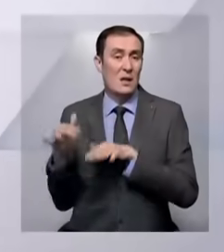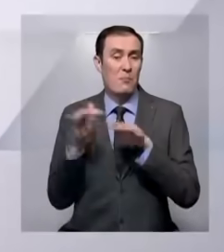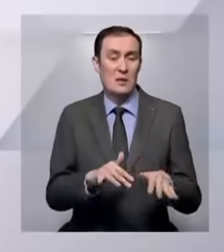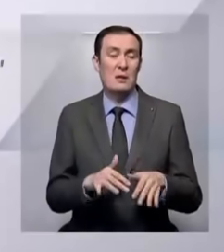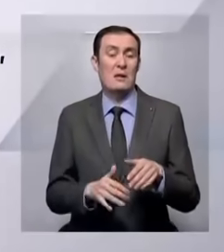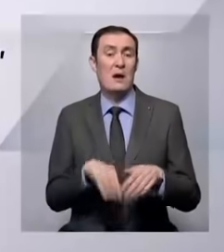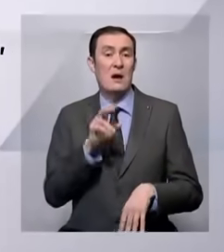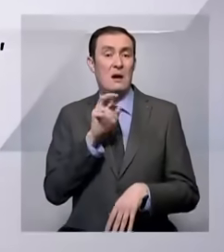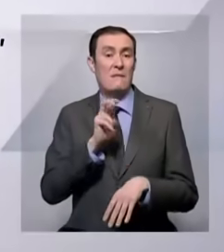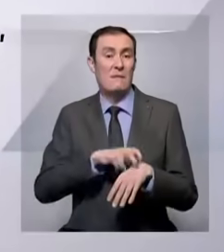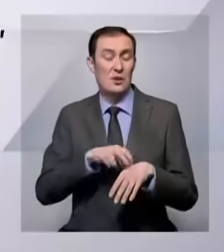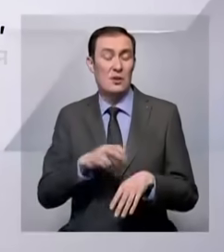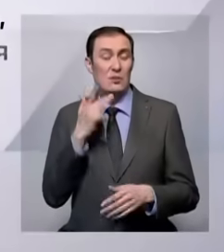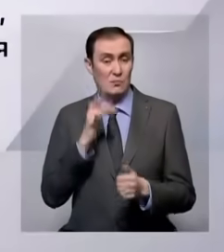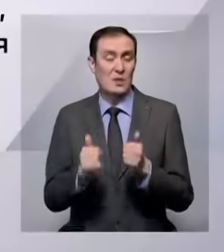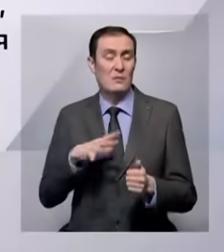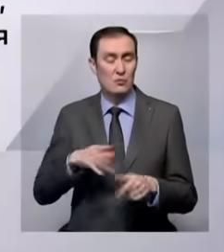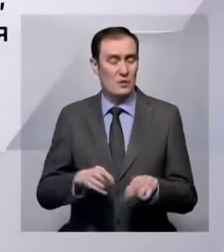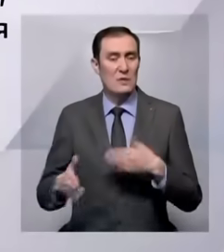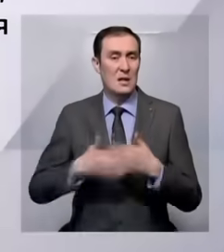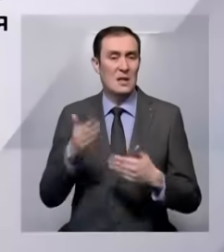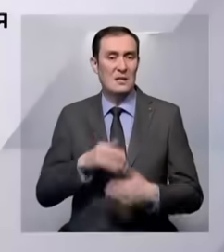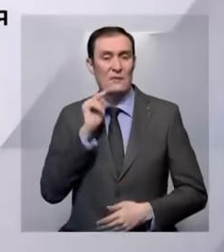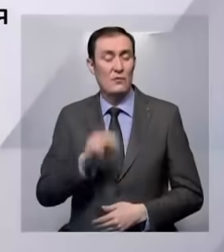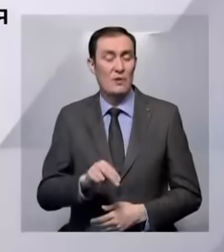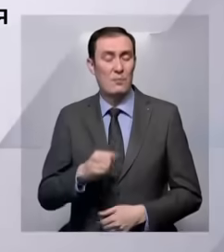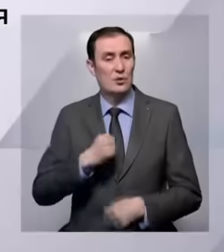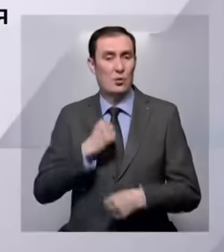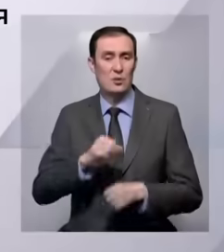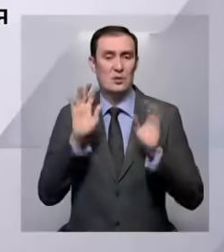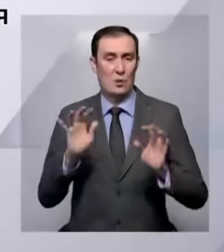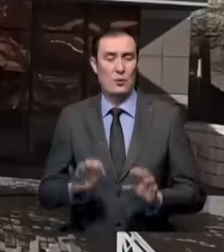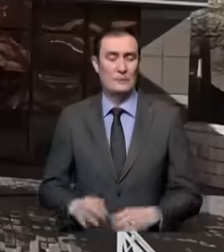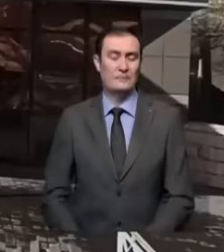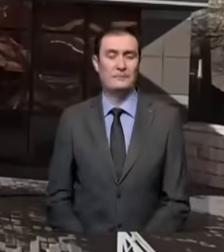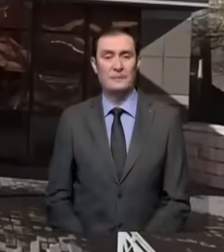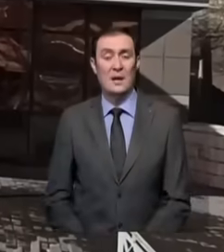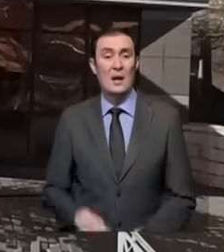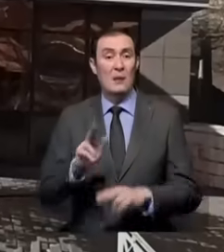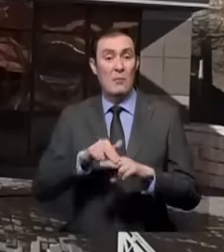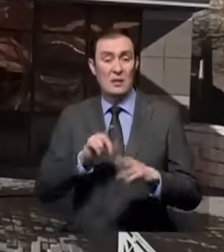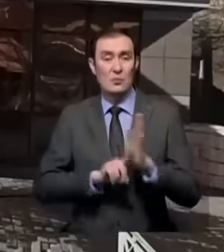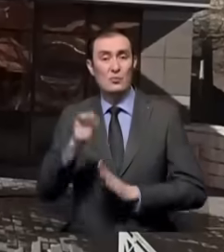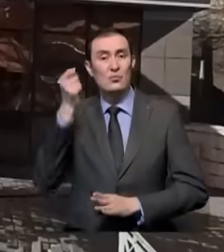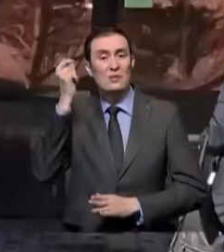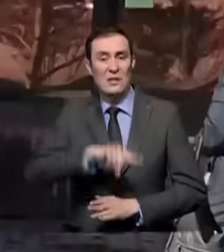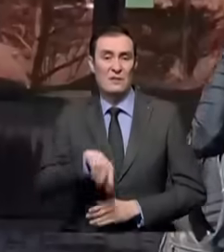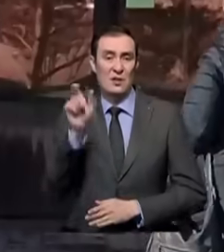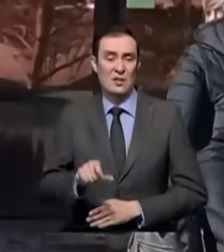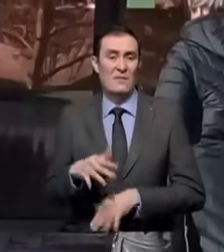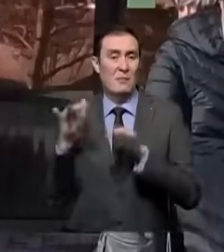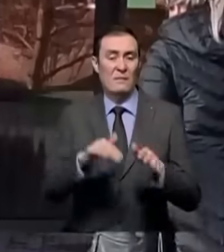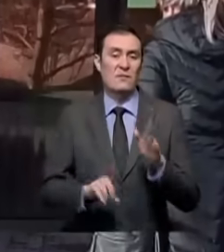работников скорой помощи не редкость, и они требуют наказания для виновников по всей строгости закона. Полиция уже установила личность